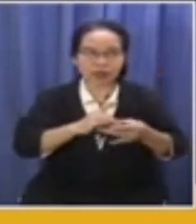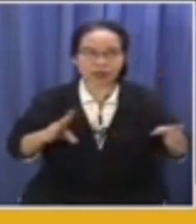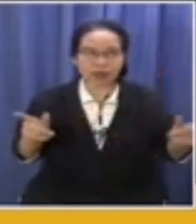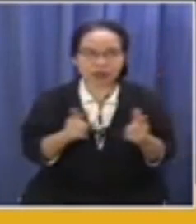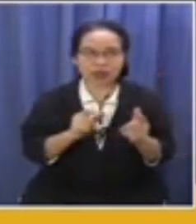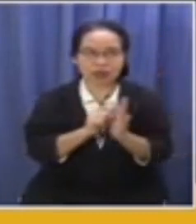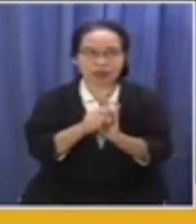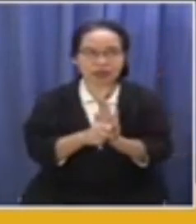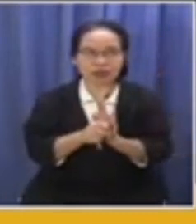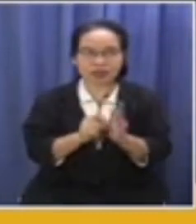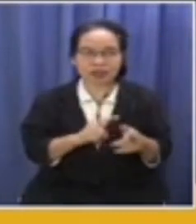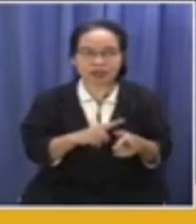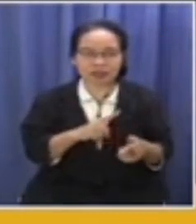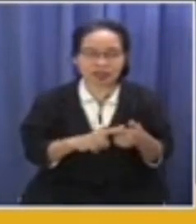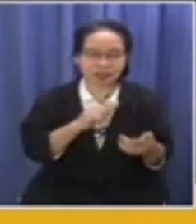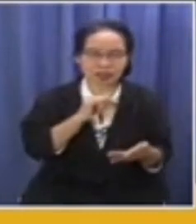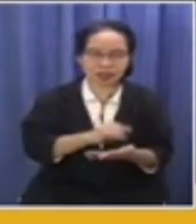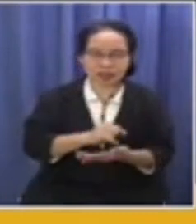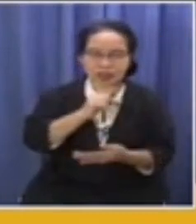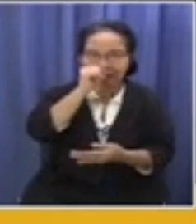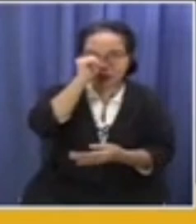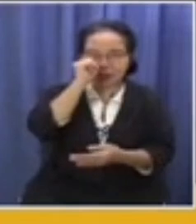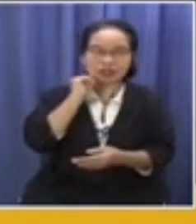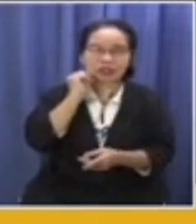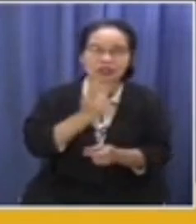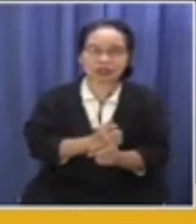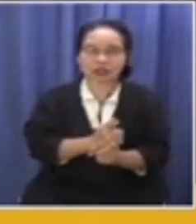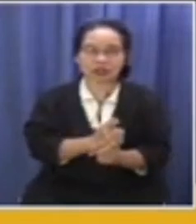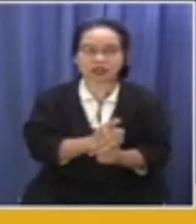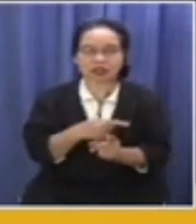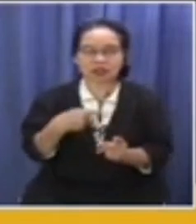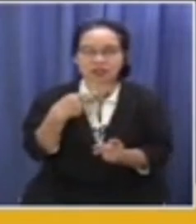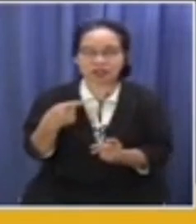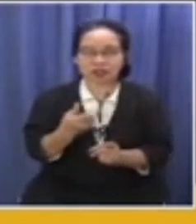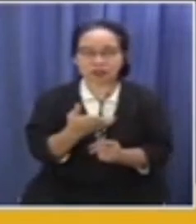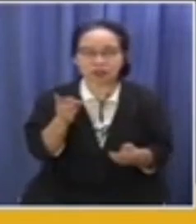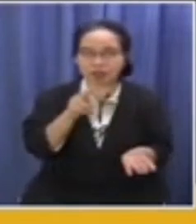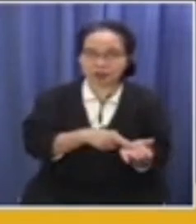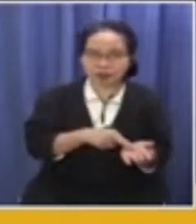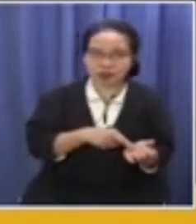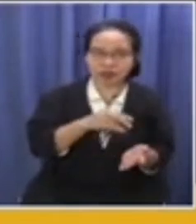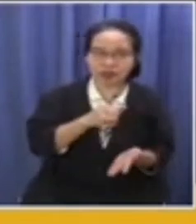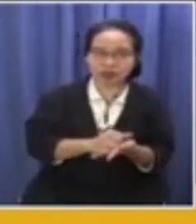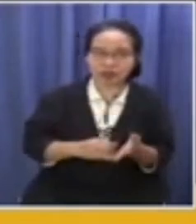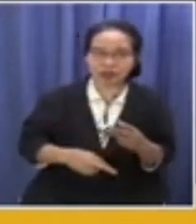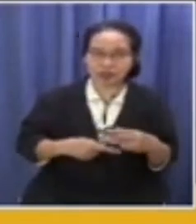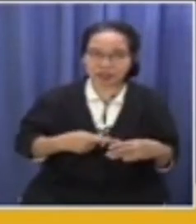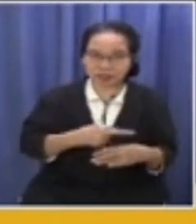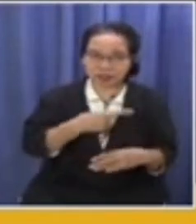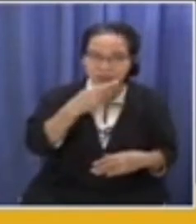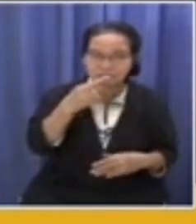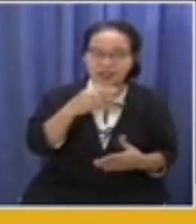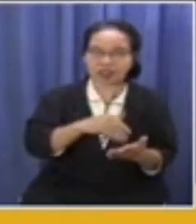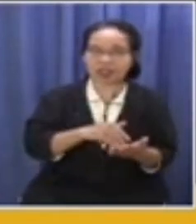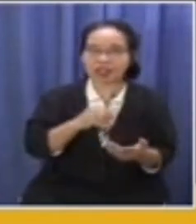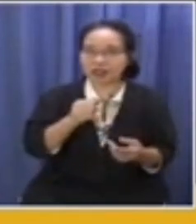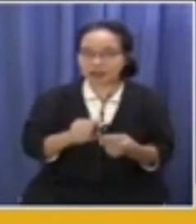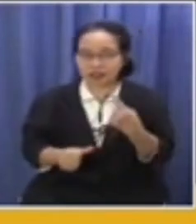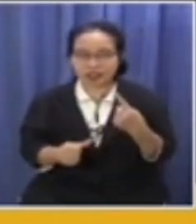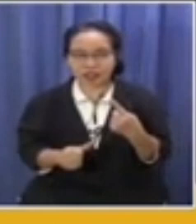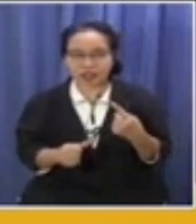panahon kaya yung po kapatid ano ' yung sinasabi niyo rapture yun yung pagkabuhay na mag-uli na